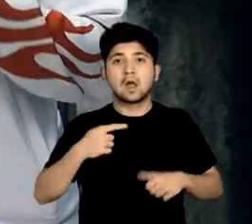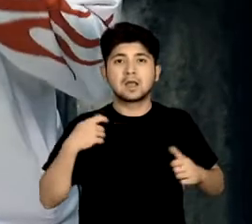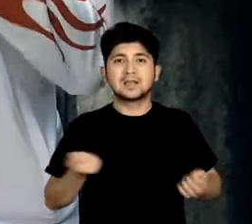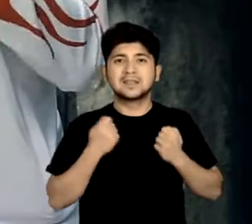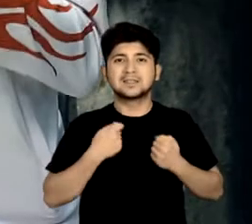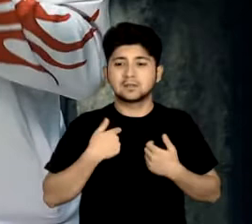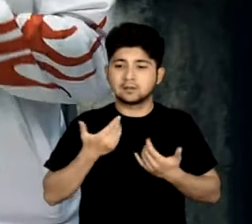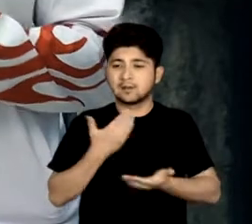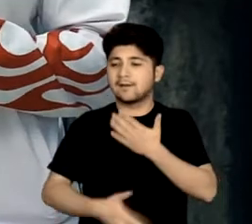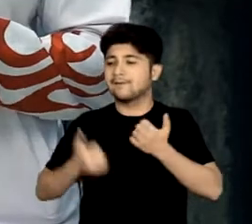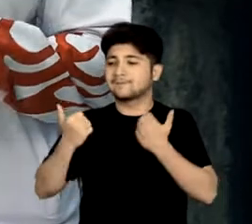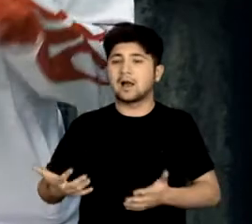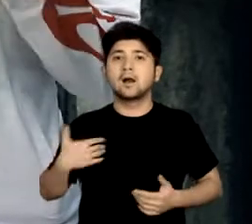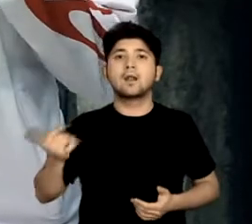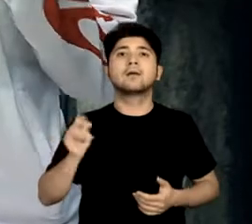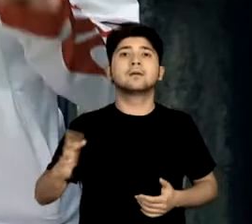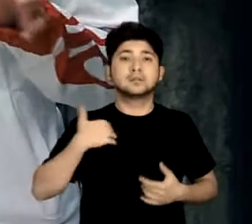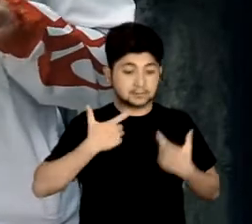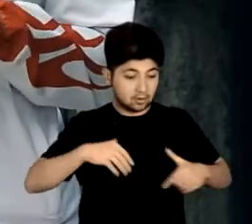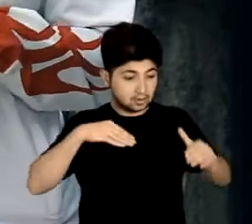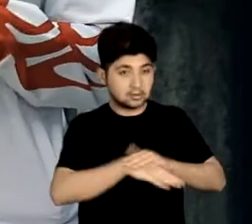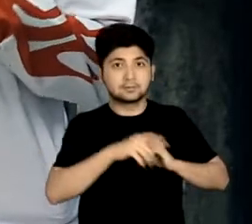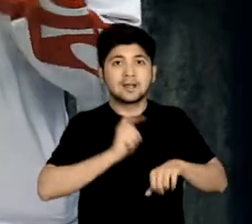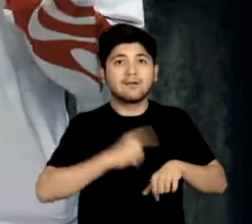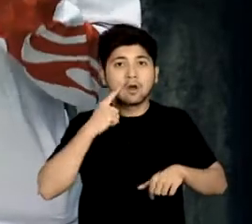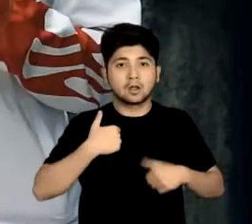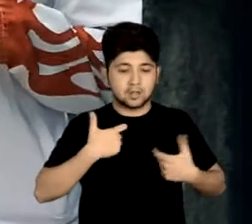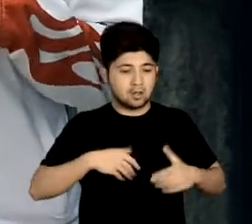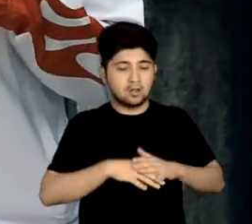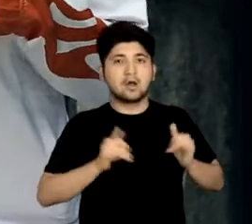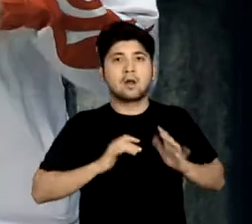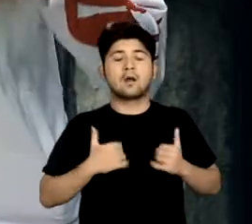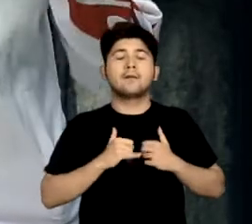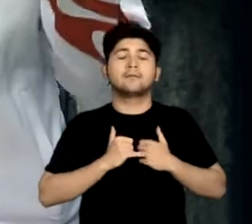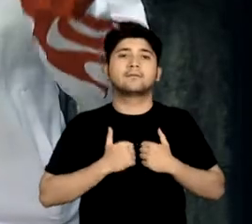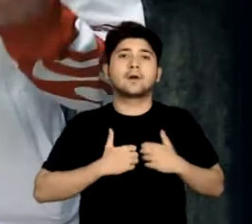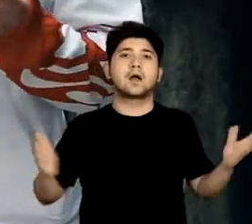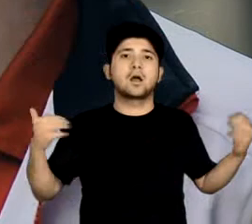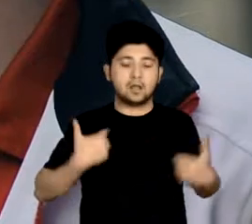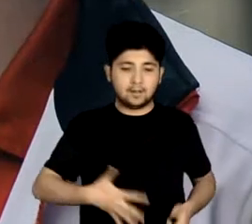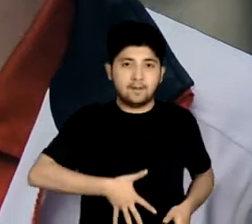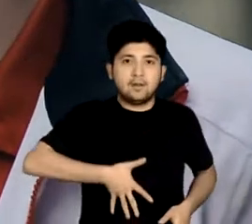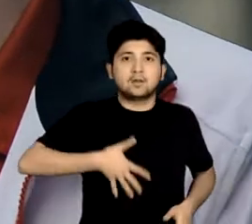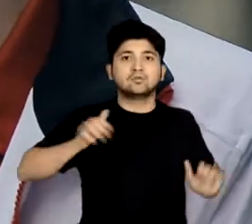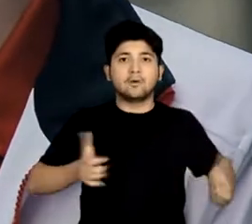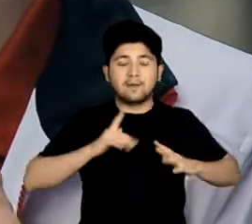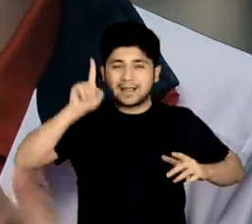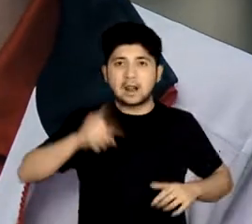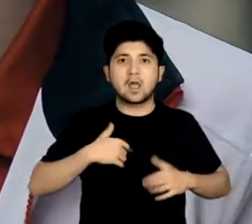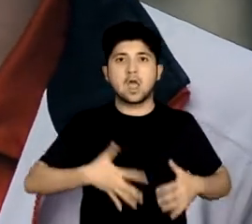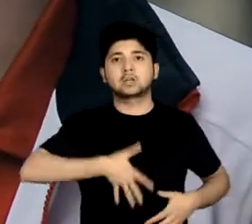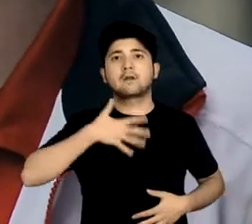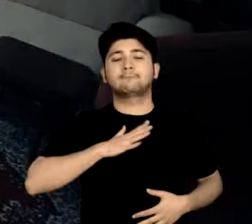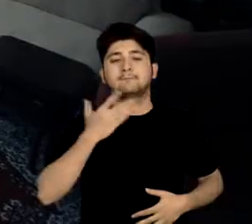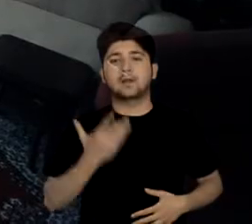işten ne kadar yorgun çıkarsam çıkayım, o salona girdiğim anda o yorgunluk benden gidiyor. Yerine bambaşka bir heves geliyor. İlk günkü başladığım heyecan